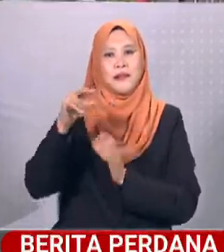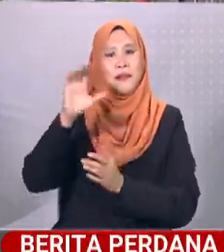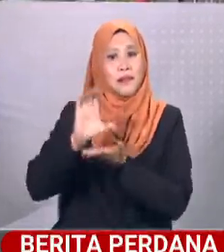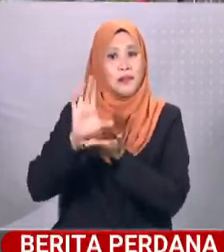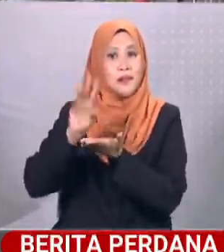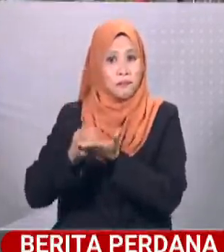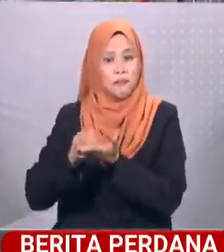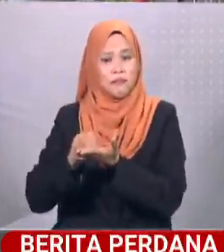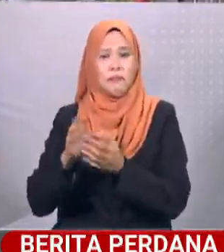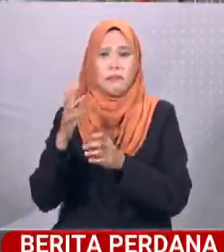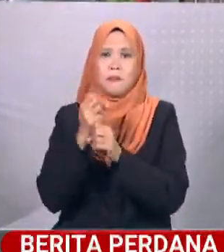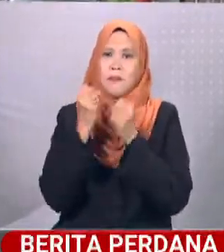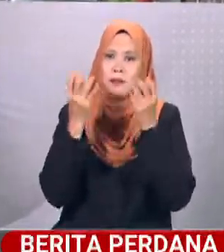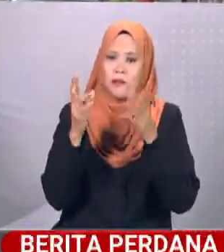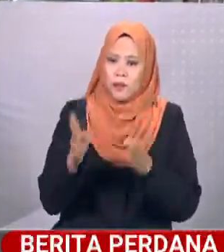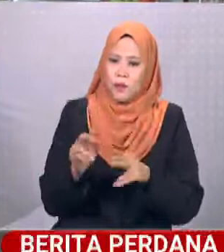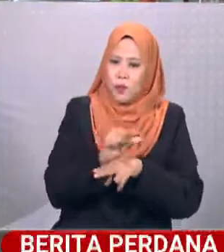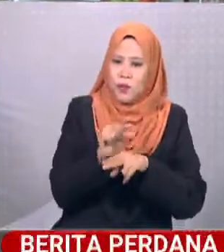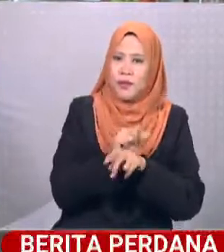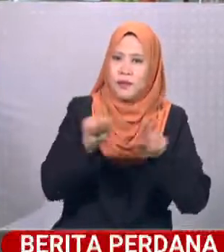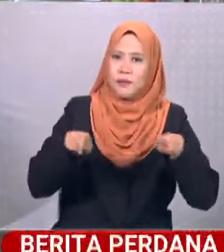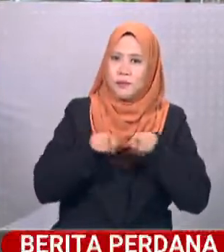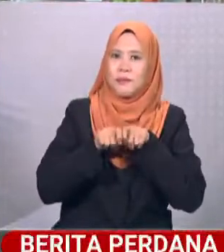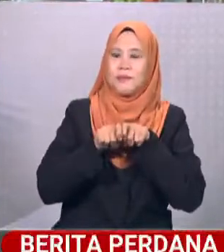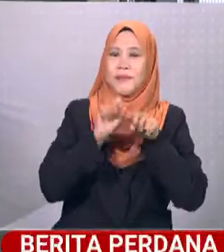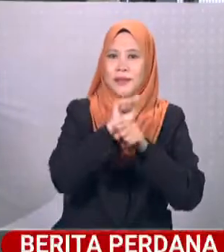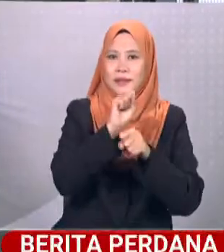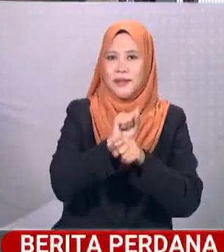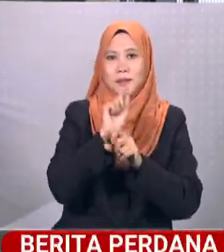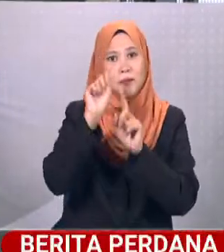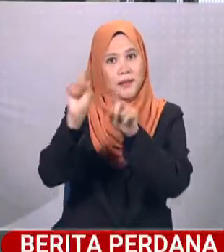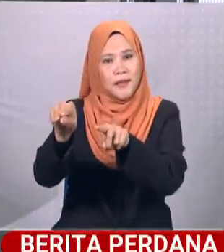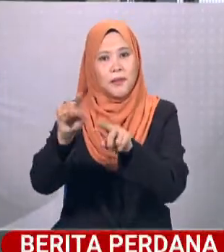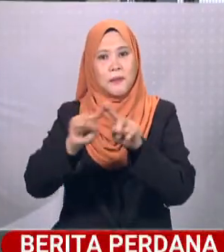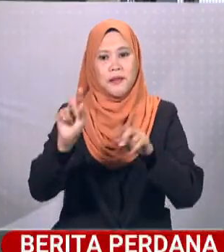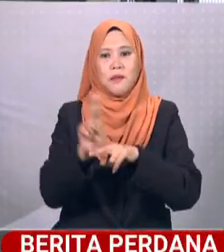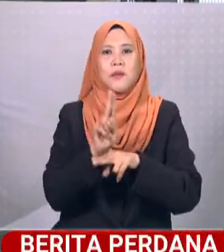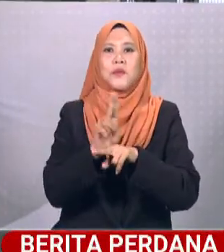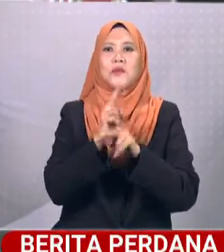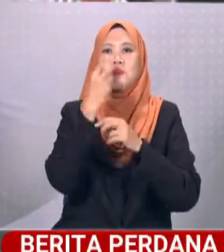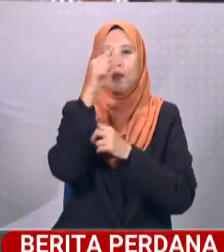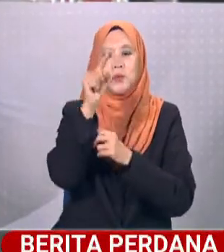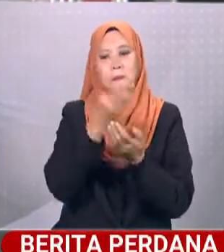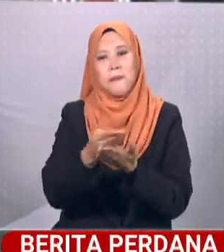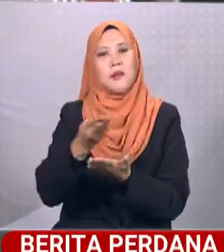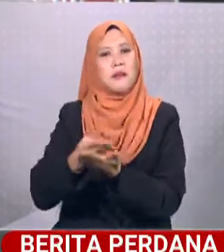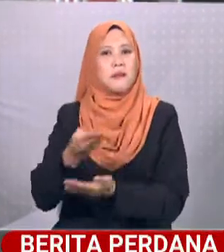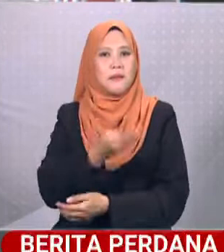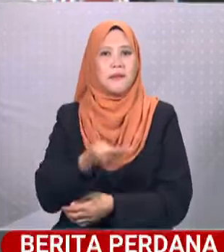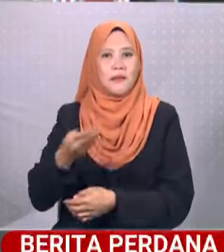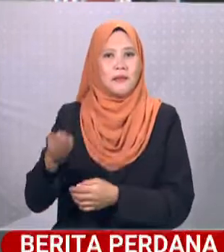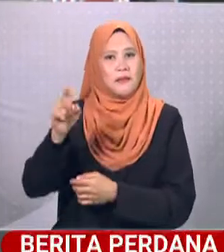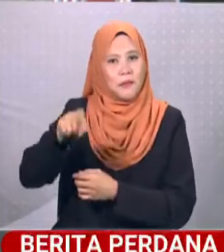mereka menggunakan perkhidmatan itu menuju ke tempat kerja dan ada juga yang menggunakannya untuk membeli barang